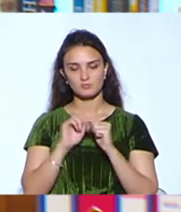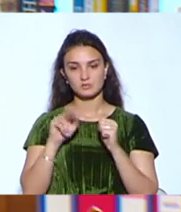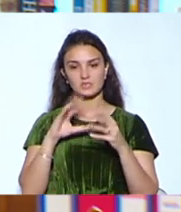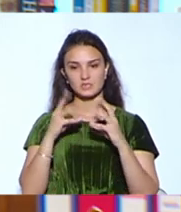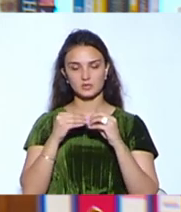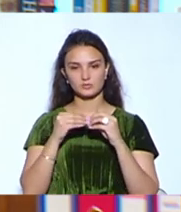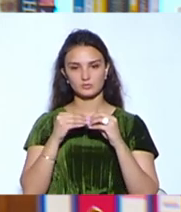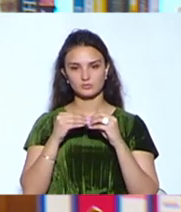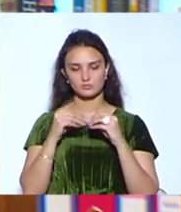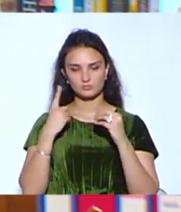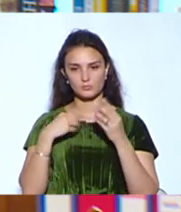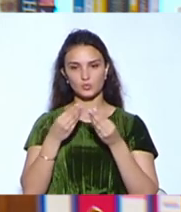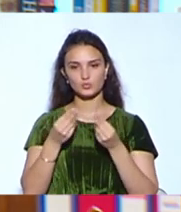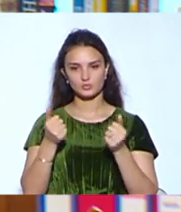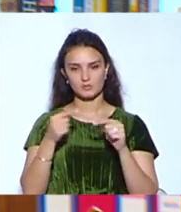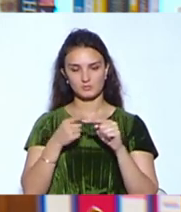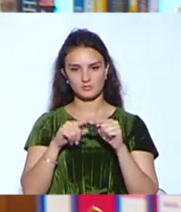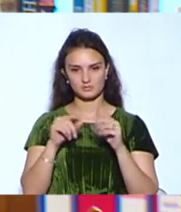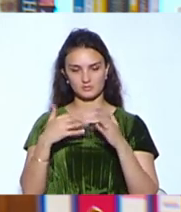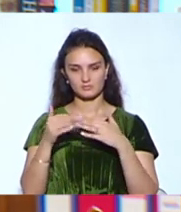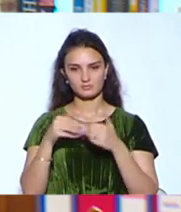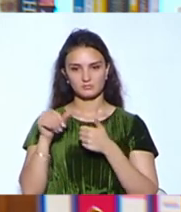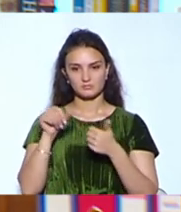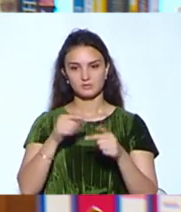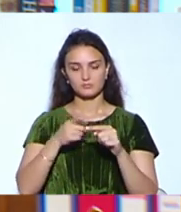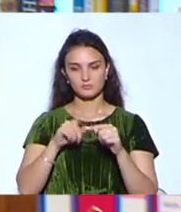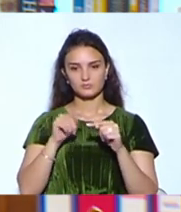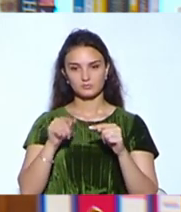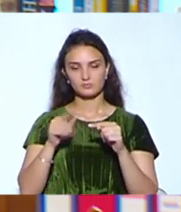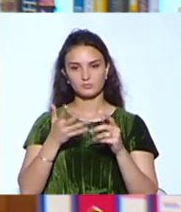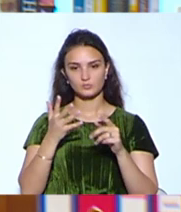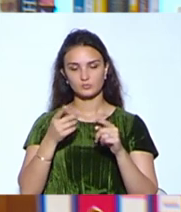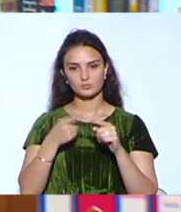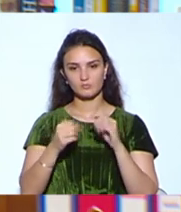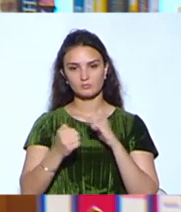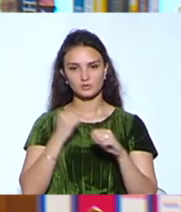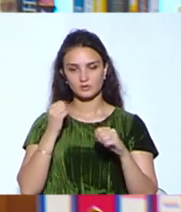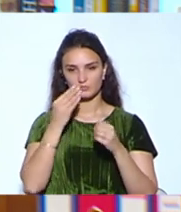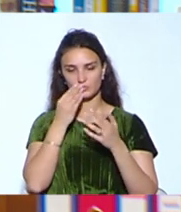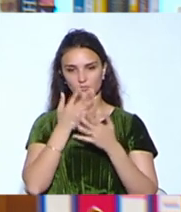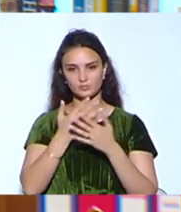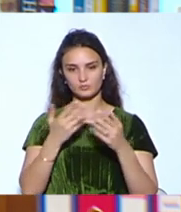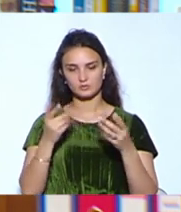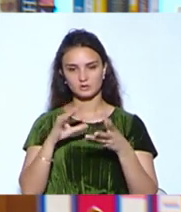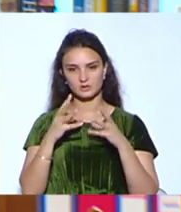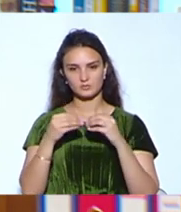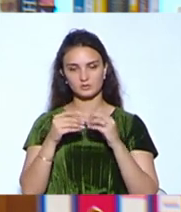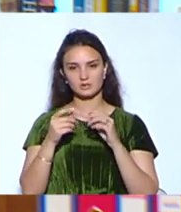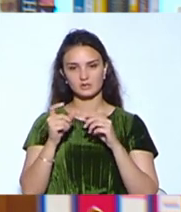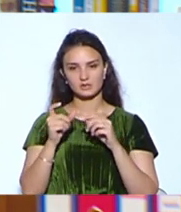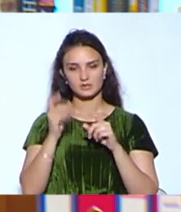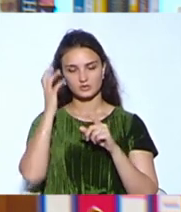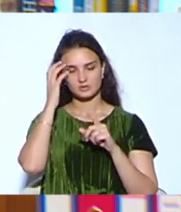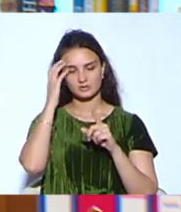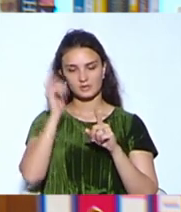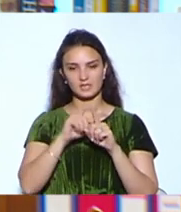ზოგადად წყურვლების მოშუშებას უწყობს ხელს და ამიტომ კომბინაცია სეზონურად, თუნდაც გამომშრალი პროდუქტი, სხვათა შორის ქლიავით